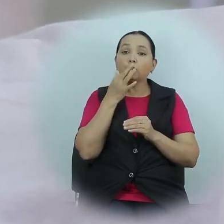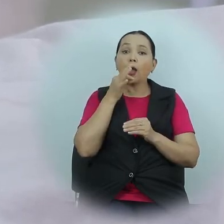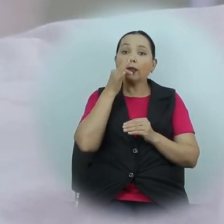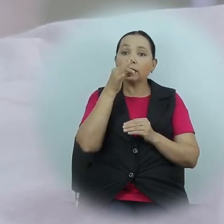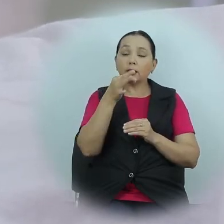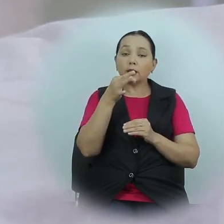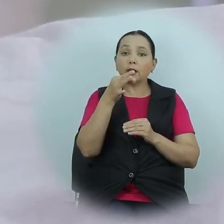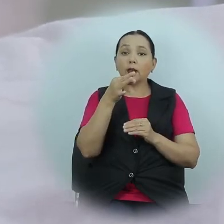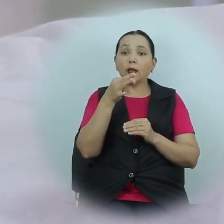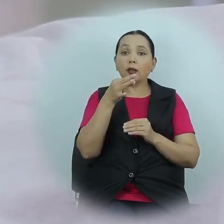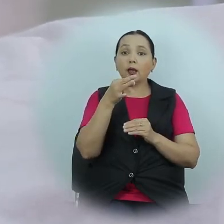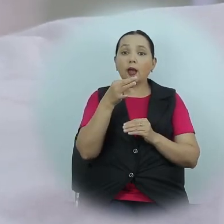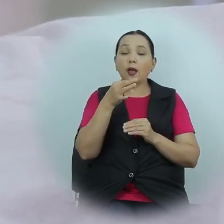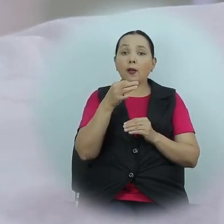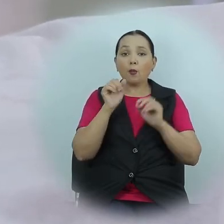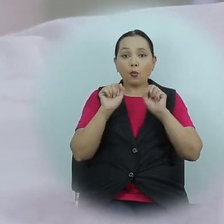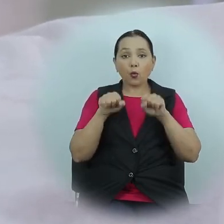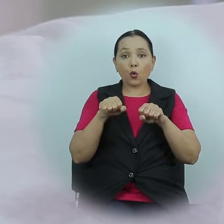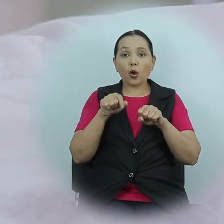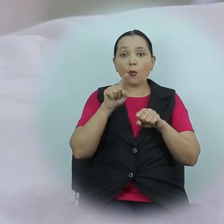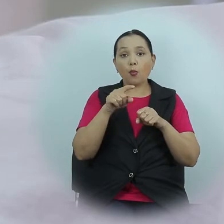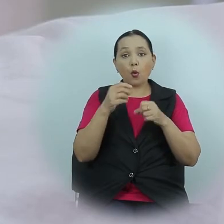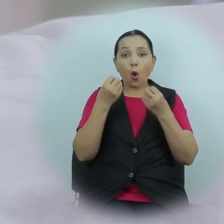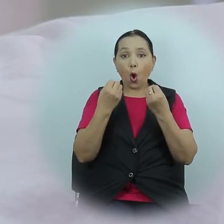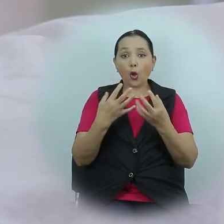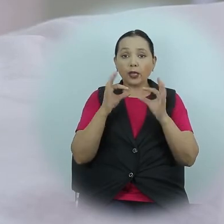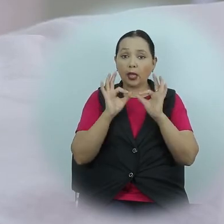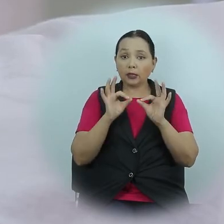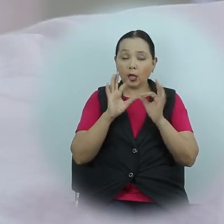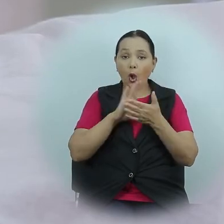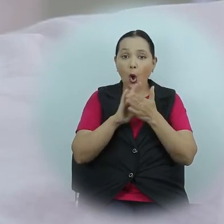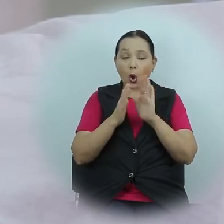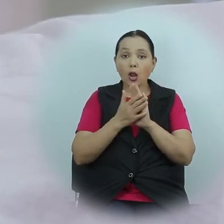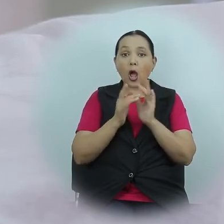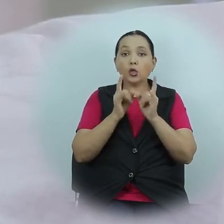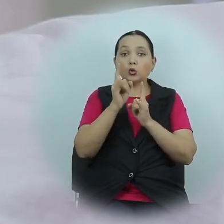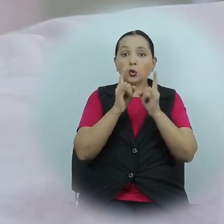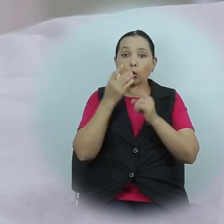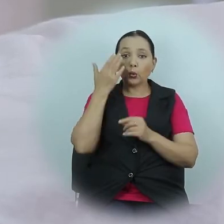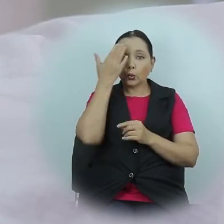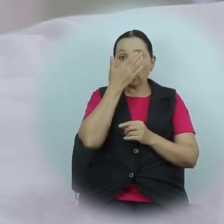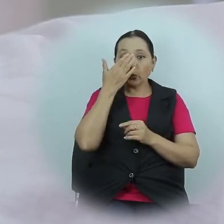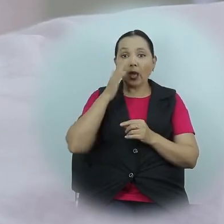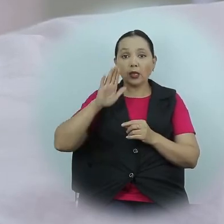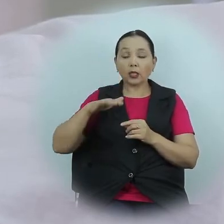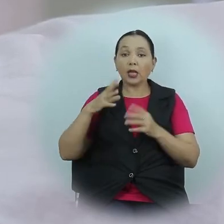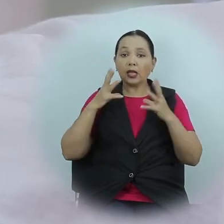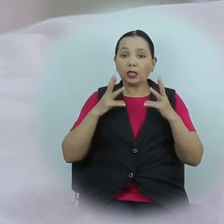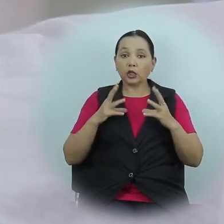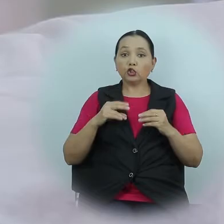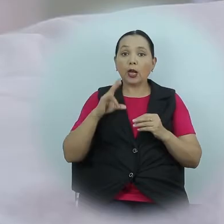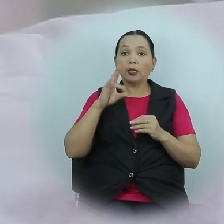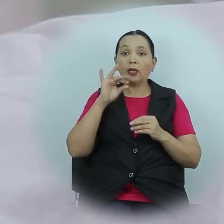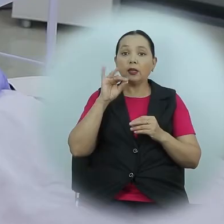achishadi deb etishi mumkin, bu odatiy hol. Sovunni yuvgandan so'ng tinchlantiruvchi